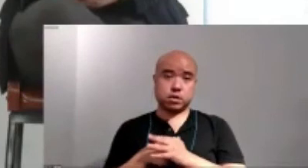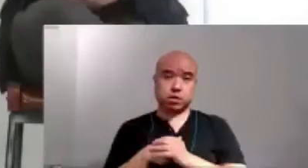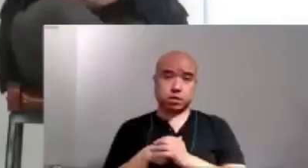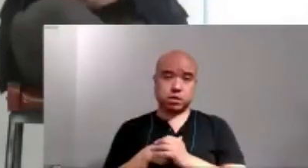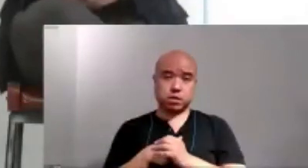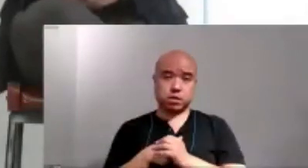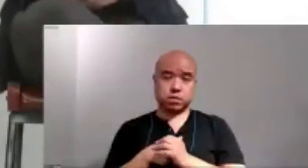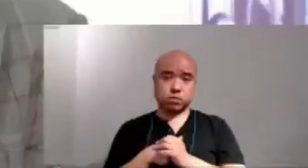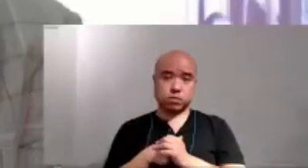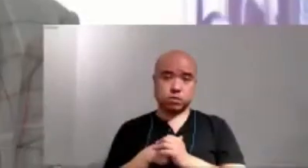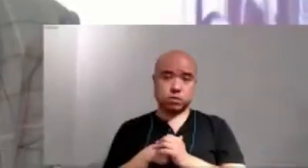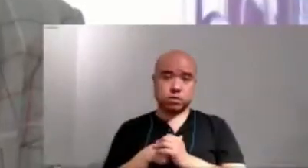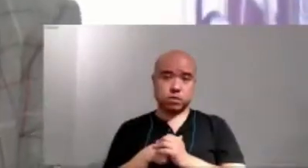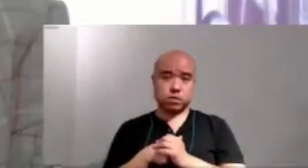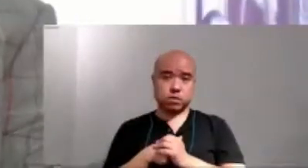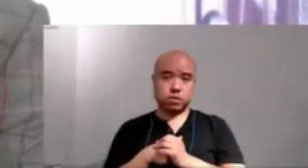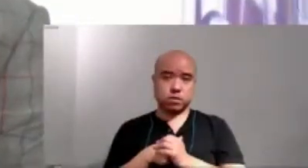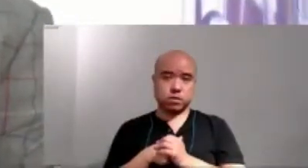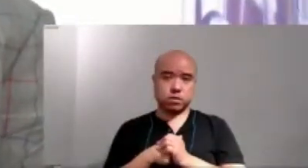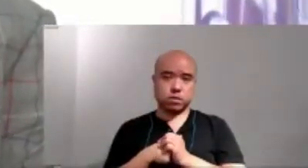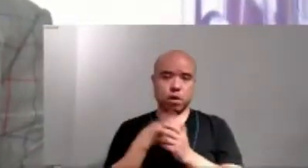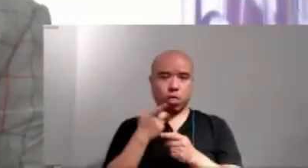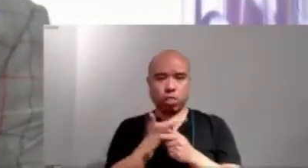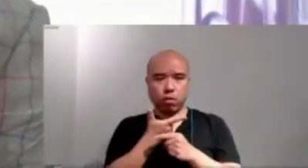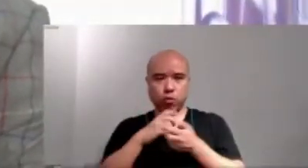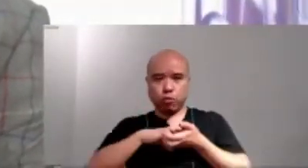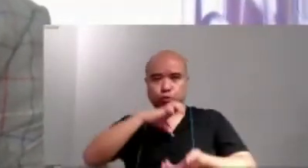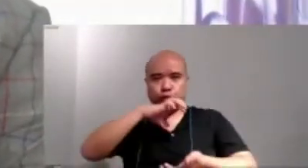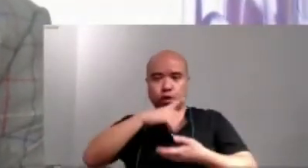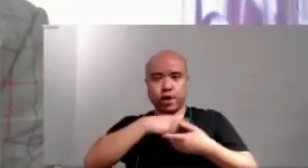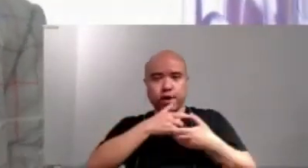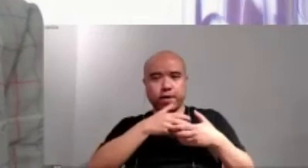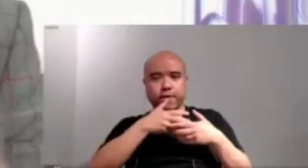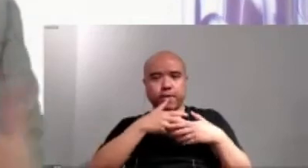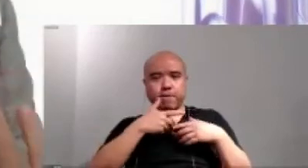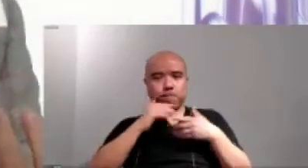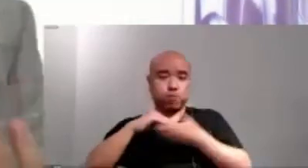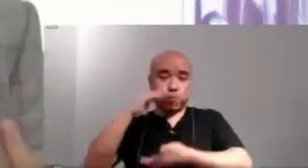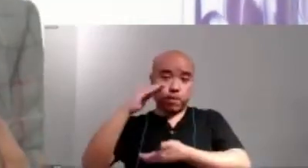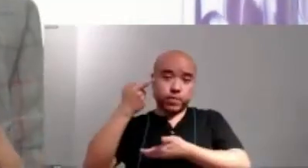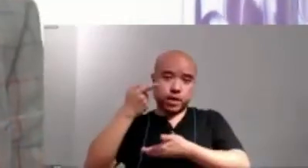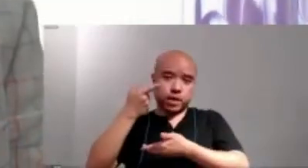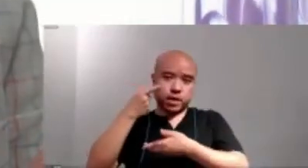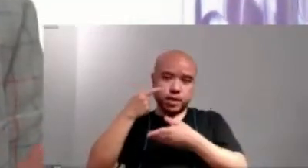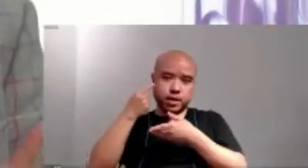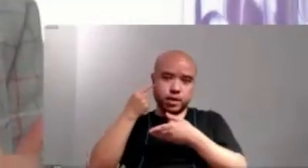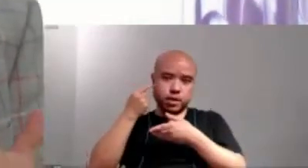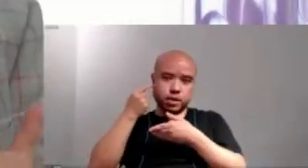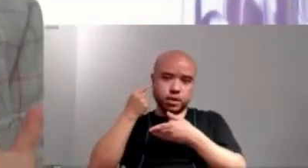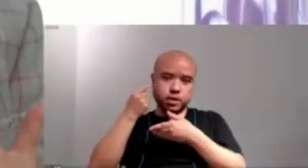今年的高峰会呢是很丰富，还有是有很多很深刻 的体